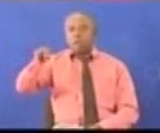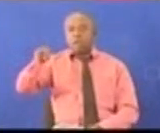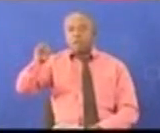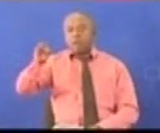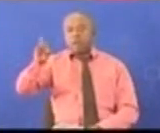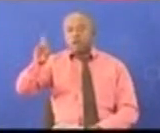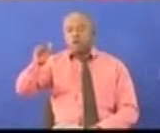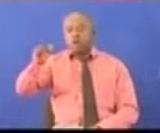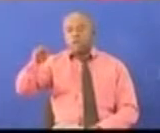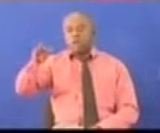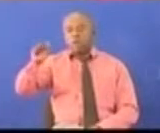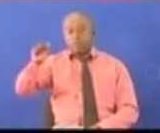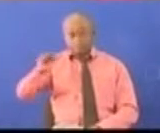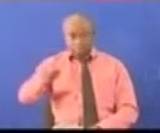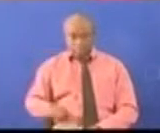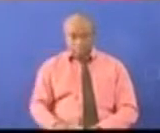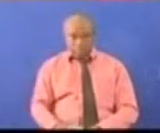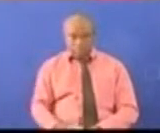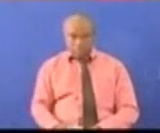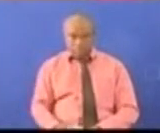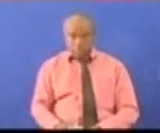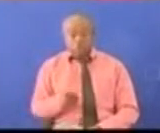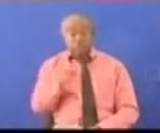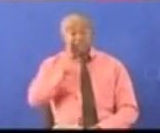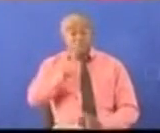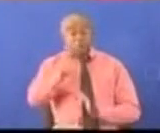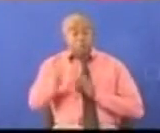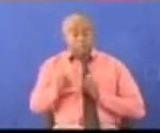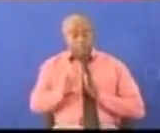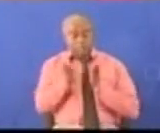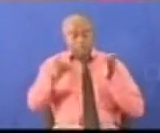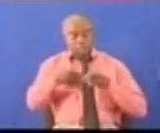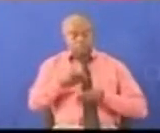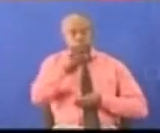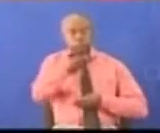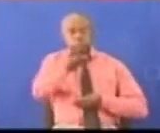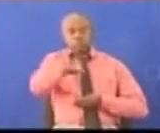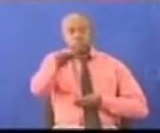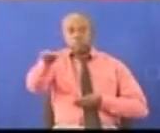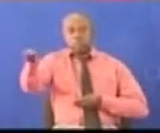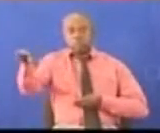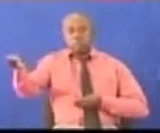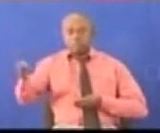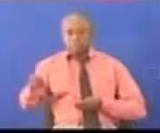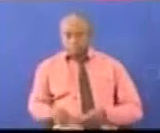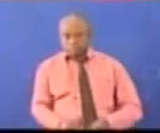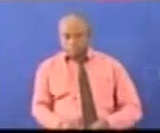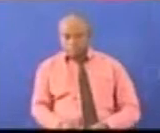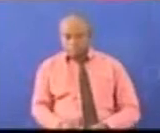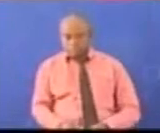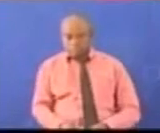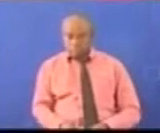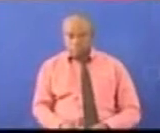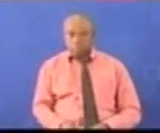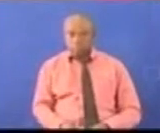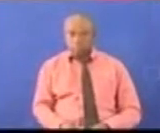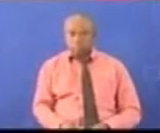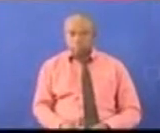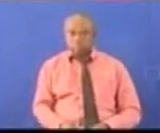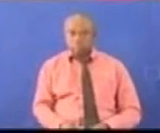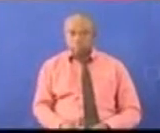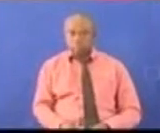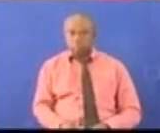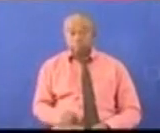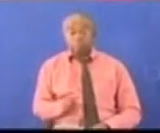Basi mnapotoka pale wamejiandaa, vijana wetu watawapatieni. Linahaririwa na aliyekuwa katibu wetu wa bunge ndugu